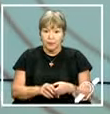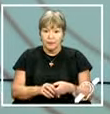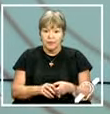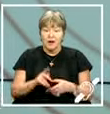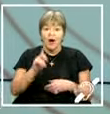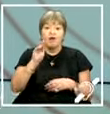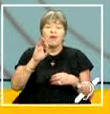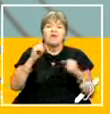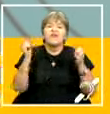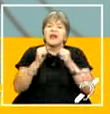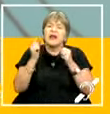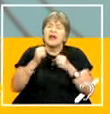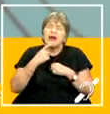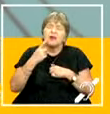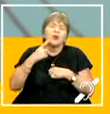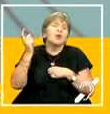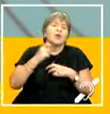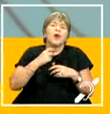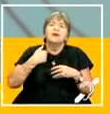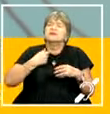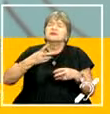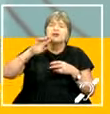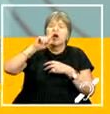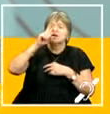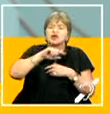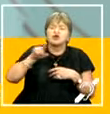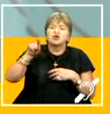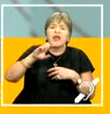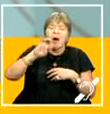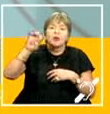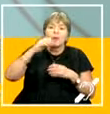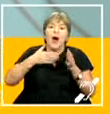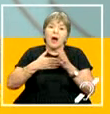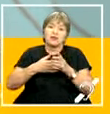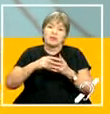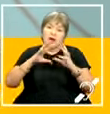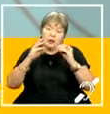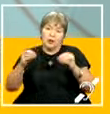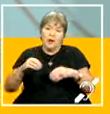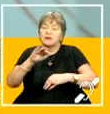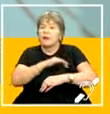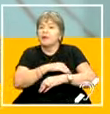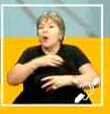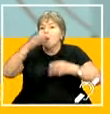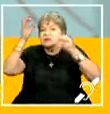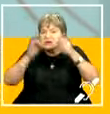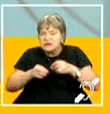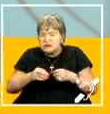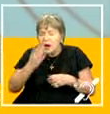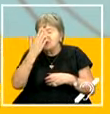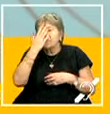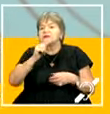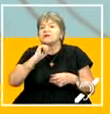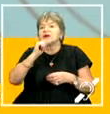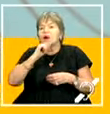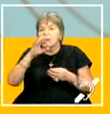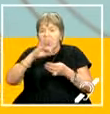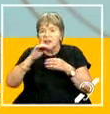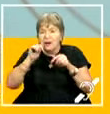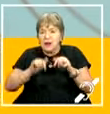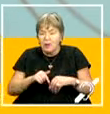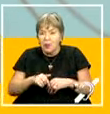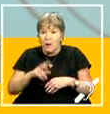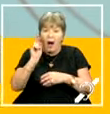Vortexul polar care a pus deja stăpânire pe sudul Europei ajunge și în România, iar temperaturile scad dramatic față de normalul perioadei.